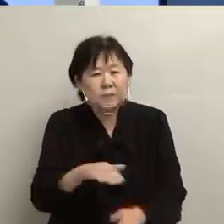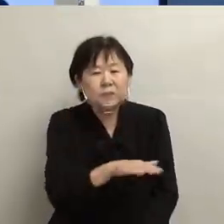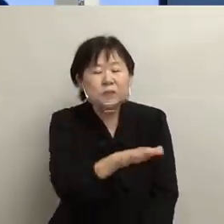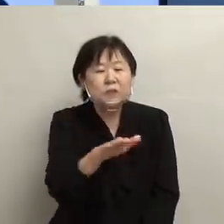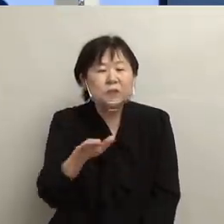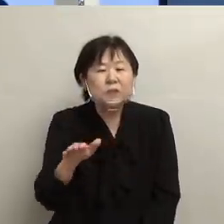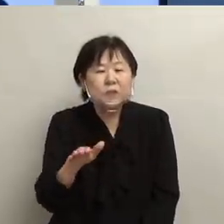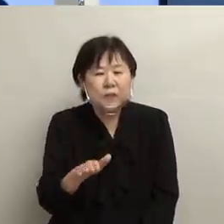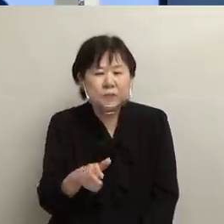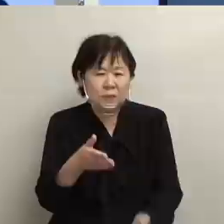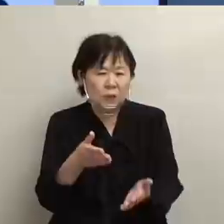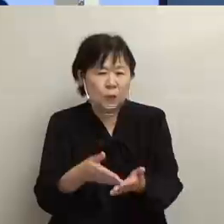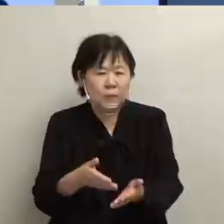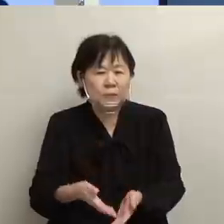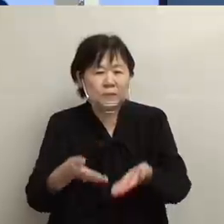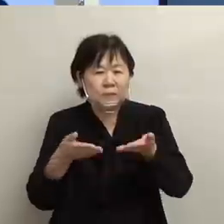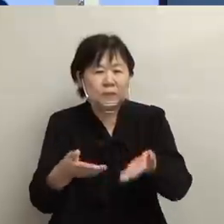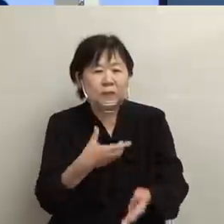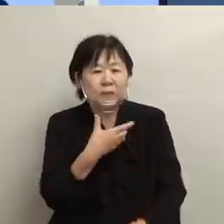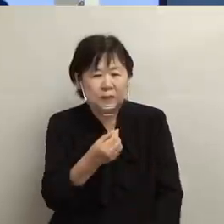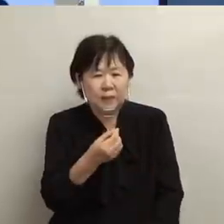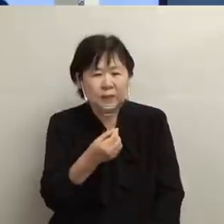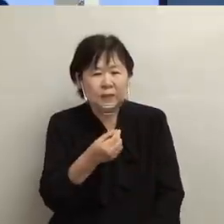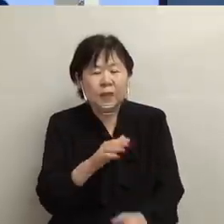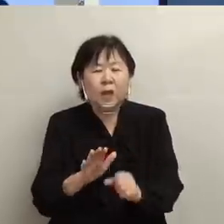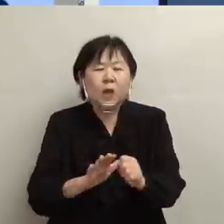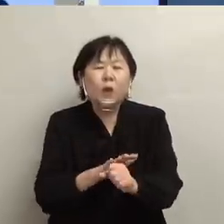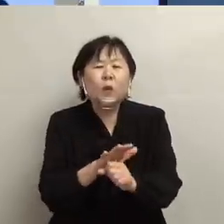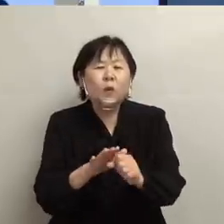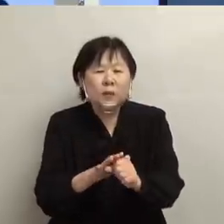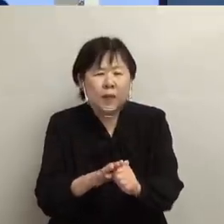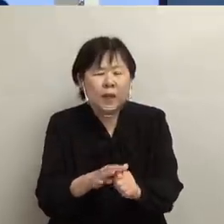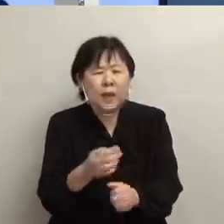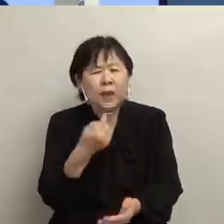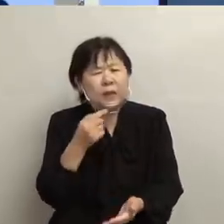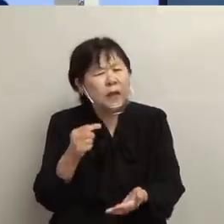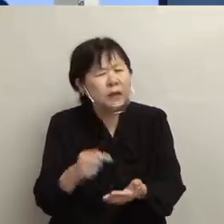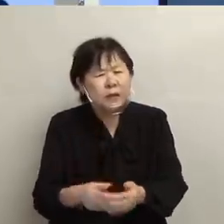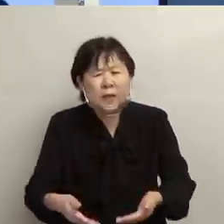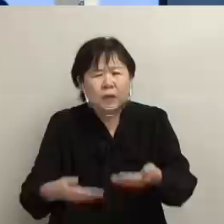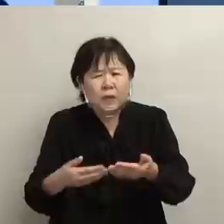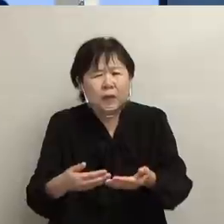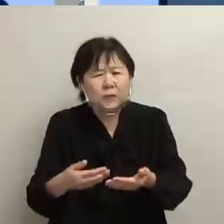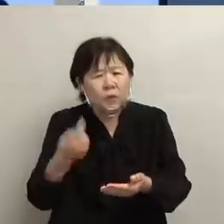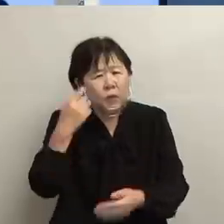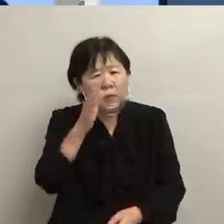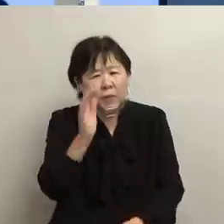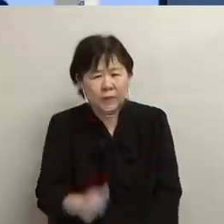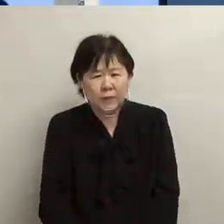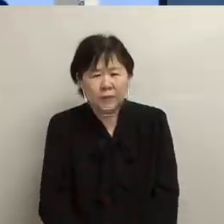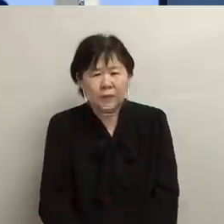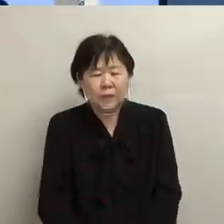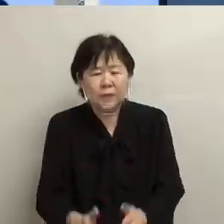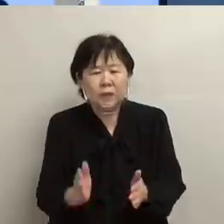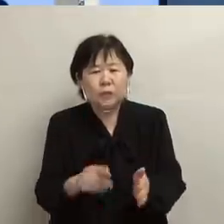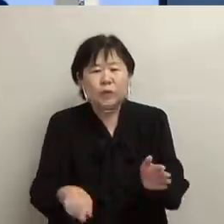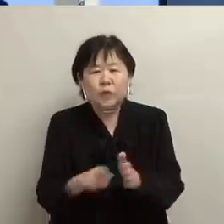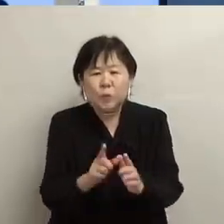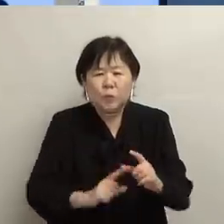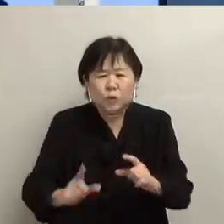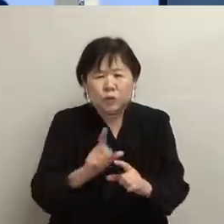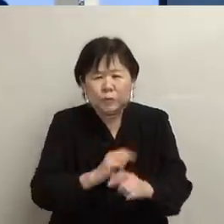申し上げたいと思いますがコロナを甘く見ないでください今まで以上に十分な感染防止最速を決定して